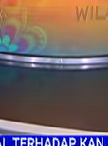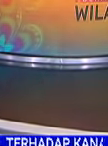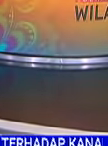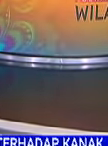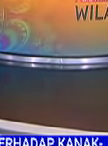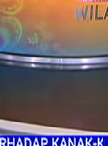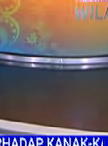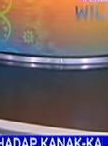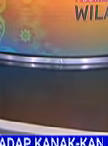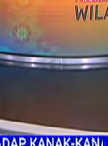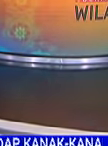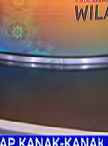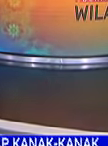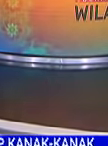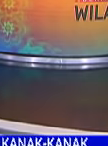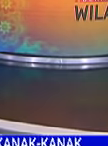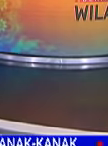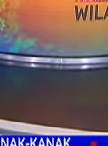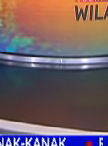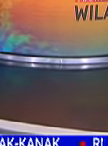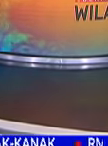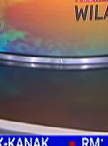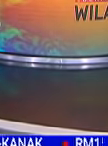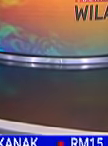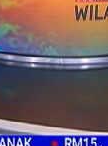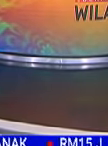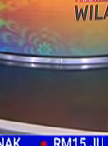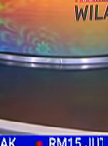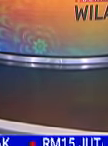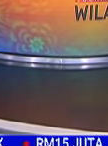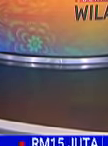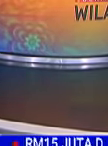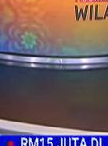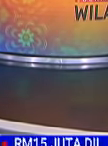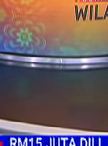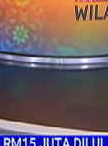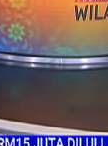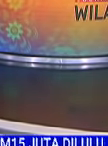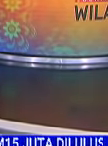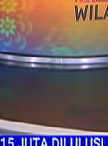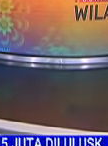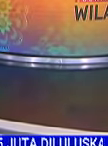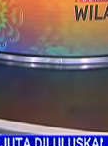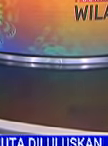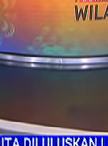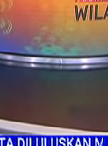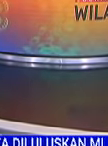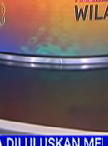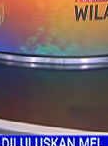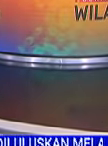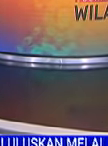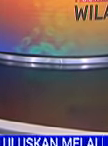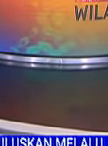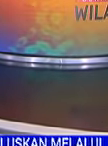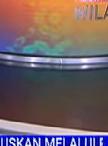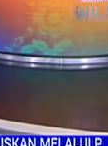Juga fokus hari ini lintas langsung perkembangan aliran trafik di beberapa lebuh raya utama. Terus setia bersama Berita